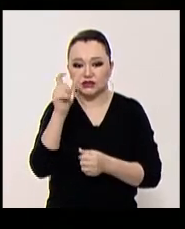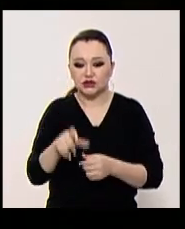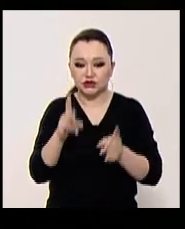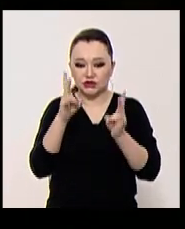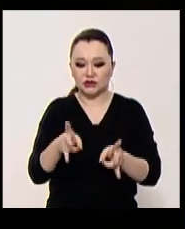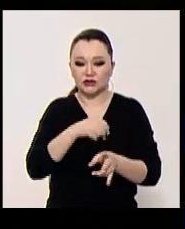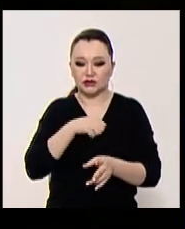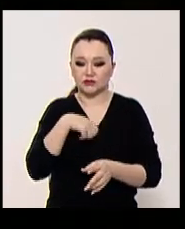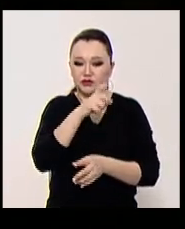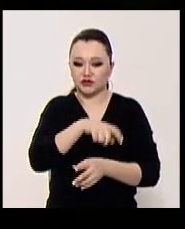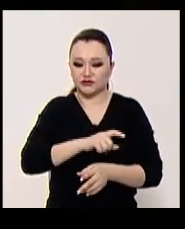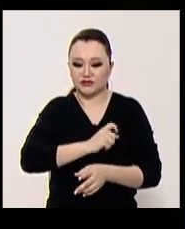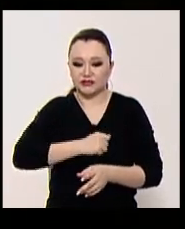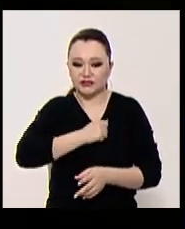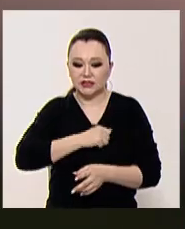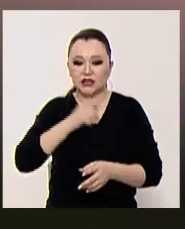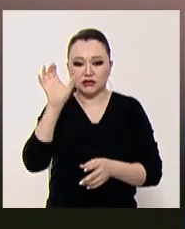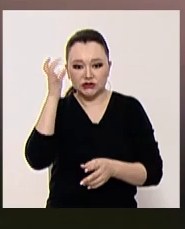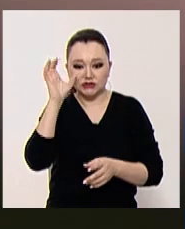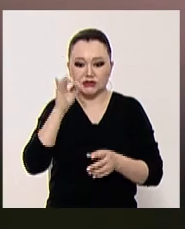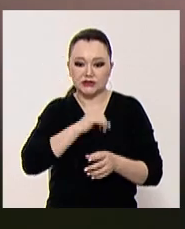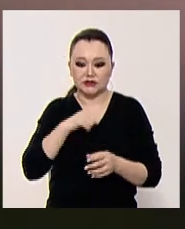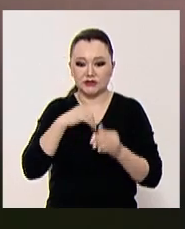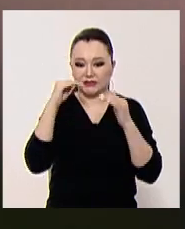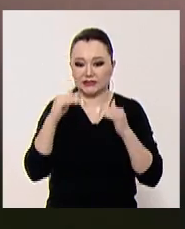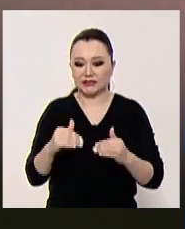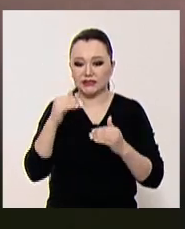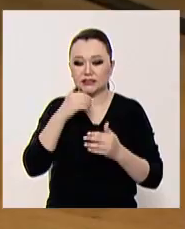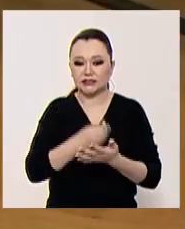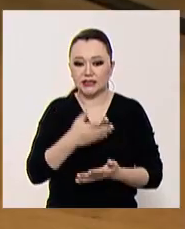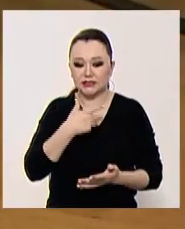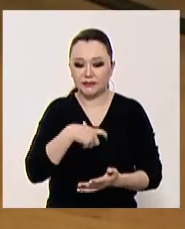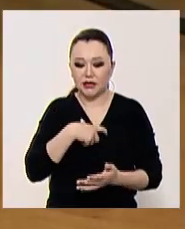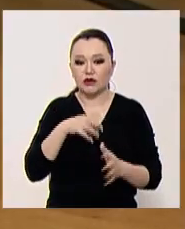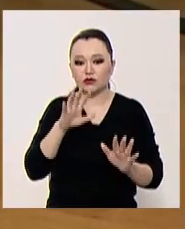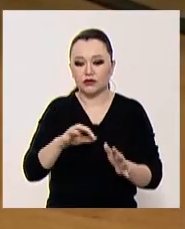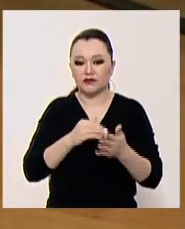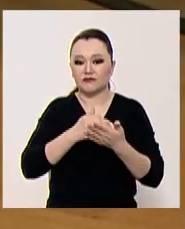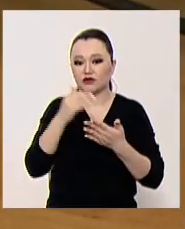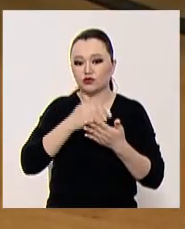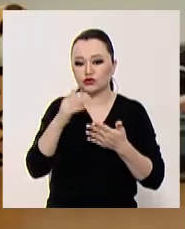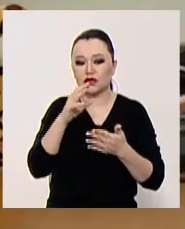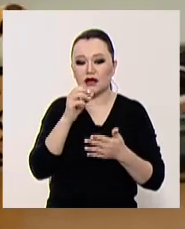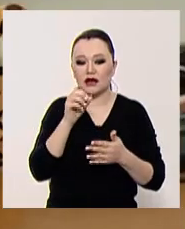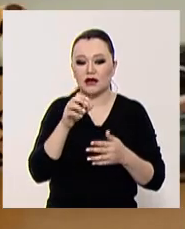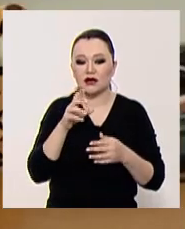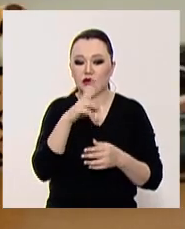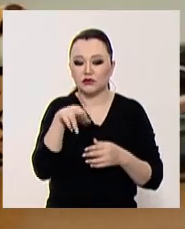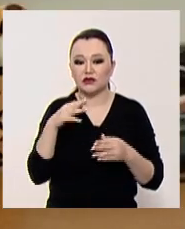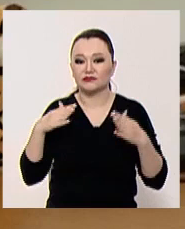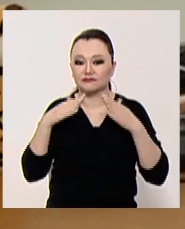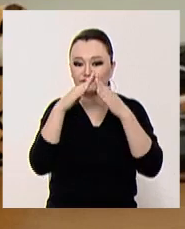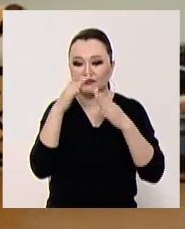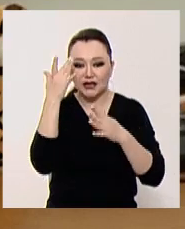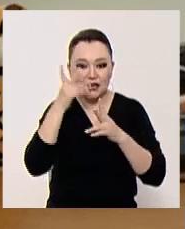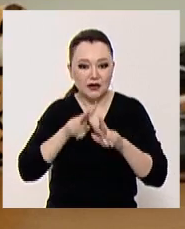самом агрессоре. Расшатанная психика и низкая самооценка, по мнению специалиста, лишь верхушка айсберга. Есть дети, кто